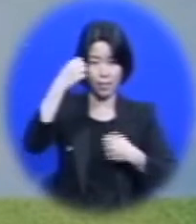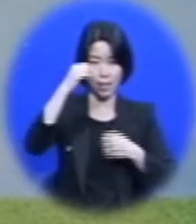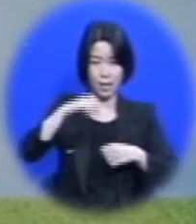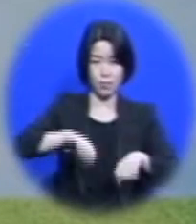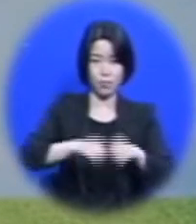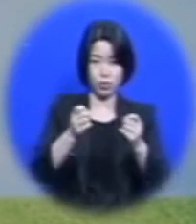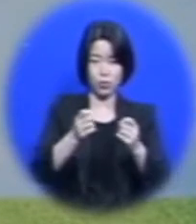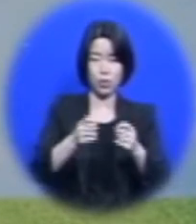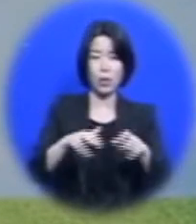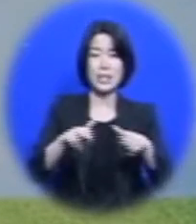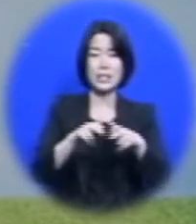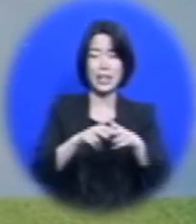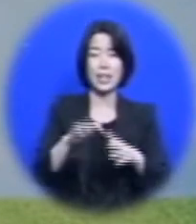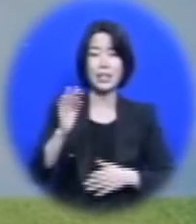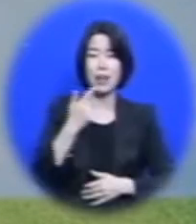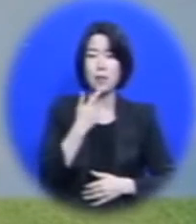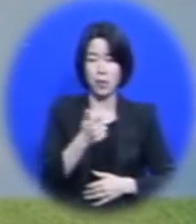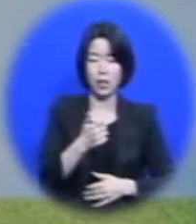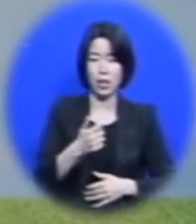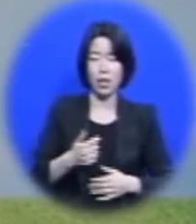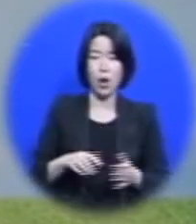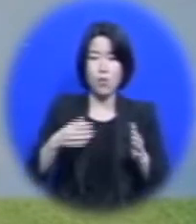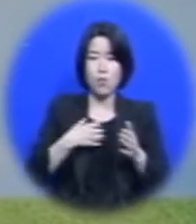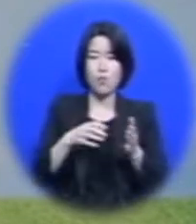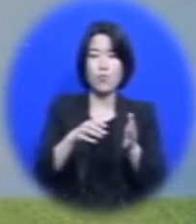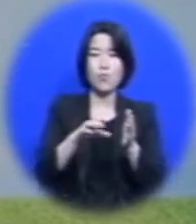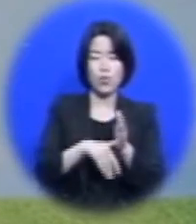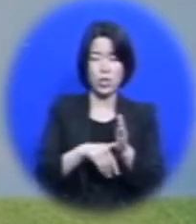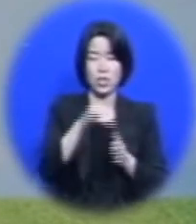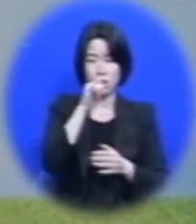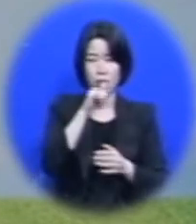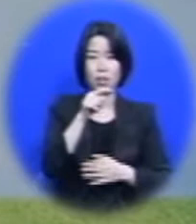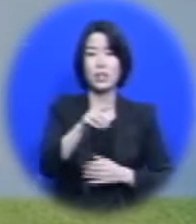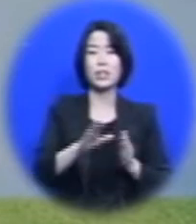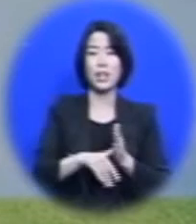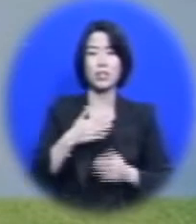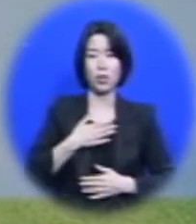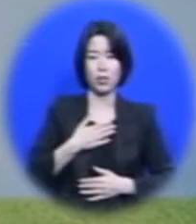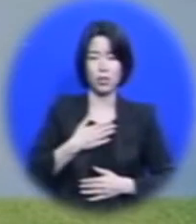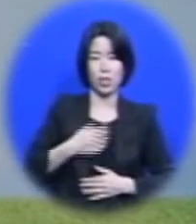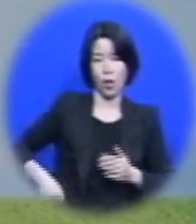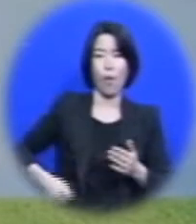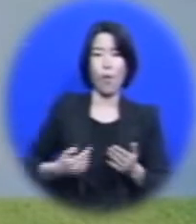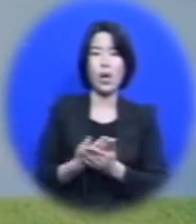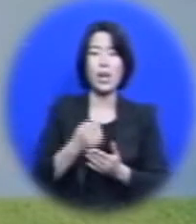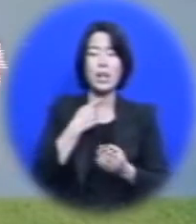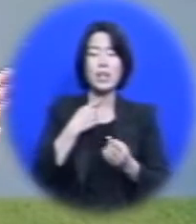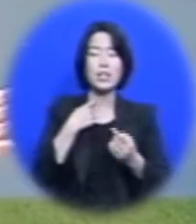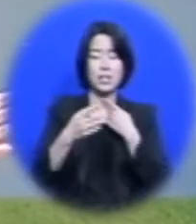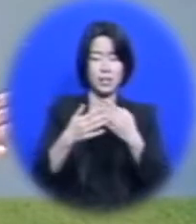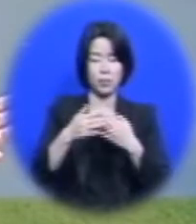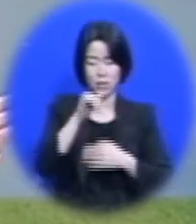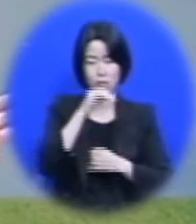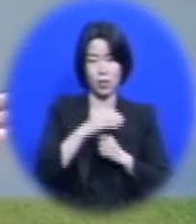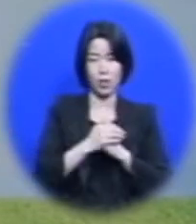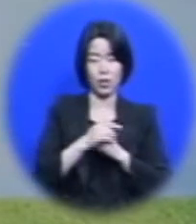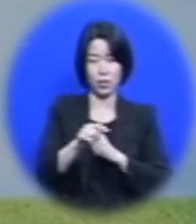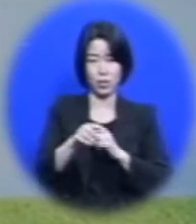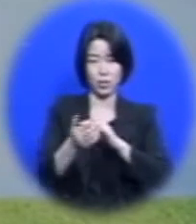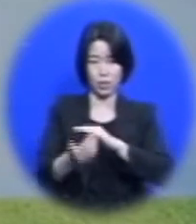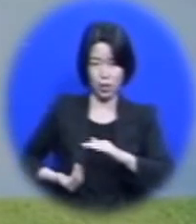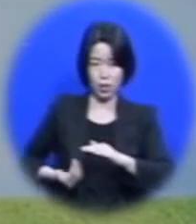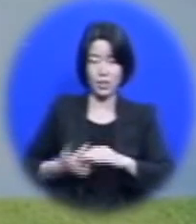될 뻔한 그런 위기 상황에 저는 개인적으로 회심을 경험을 했습니다. 저는 그 전까지